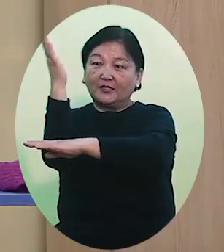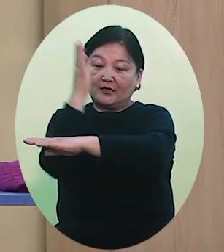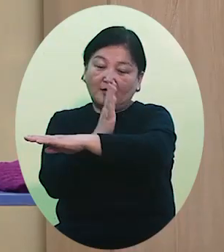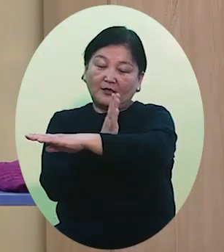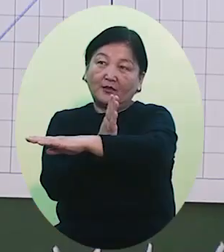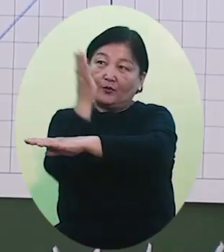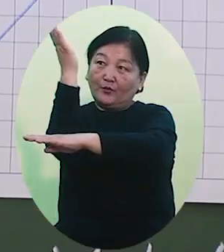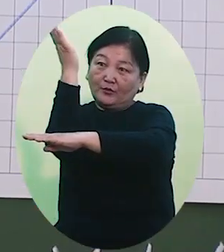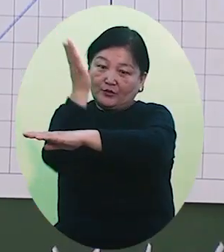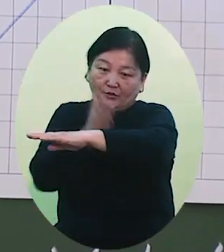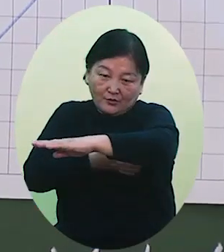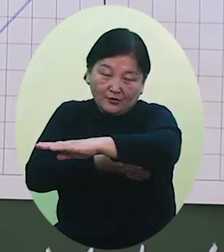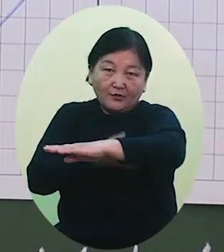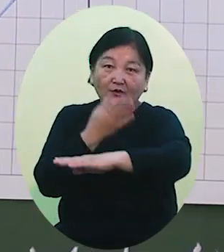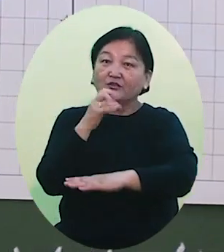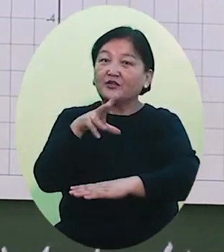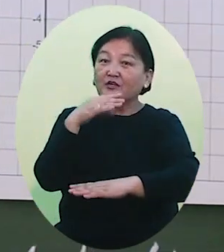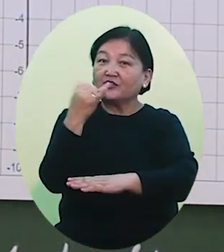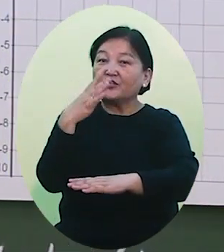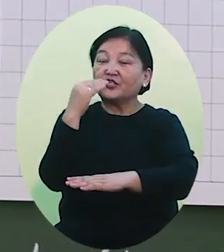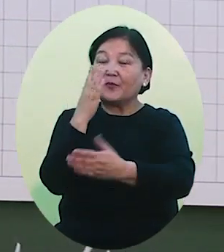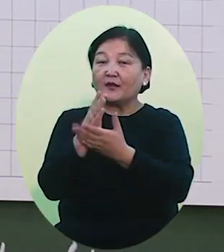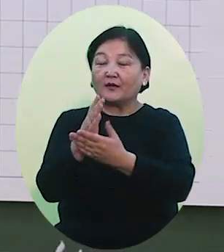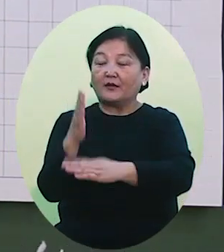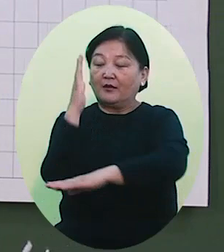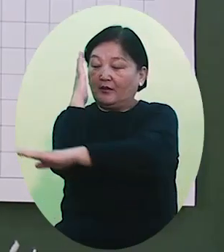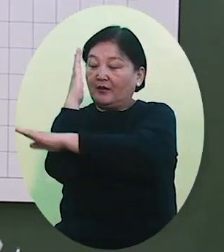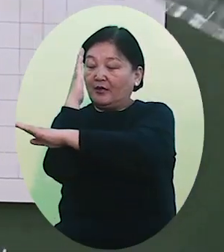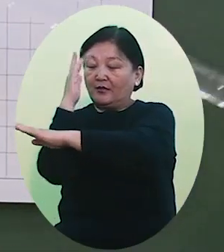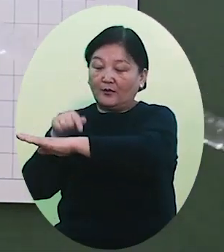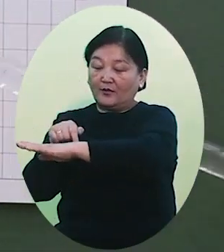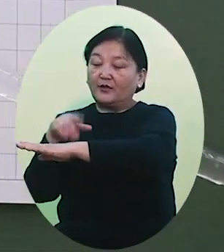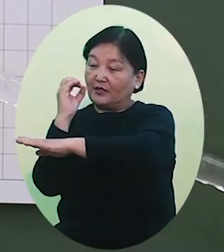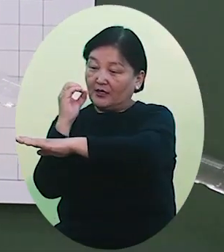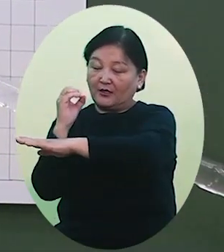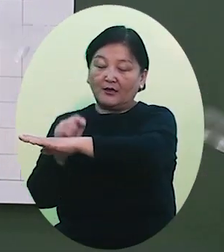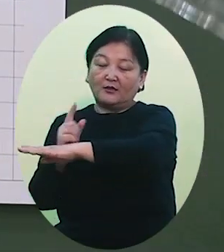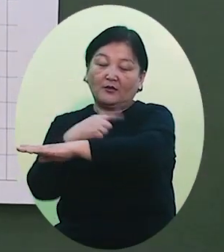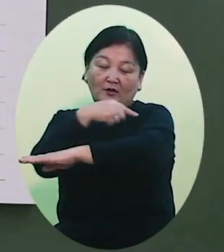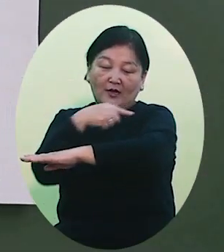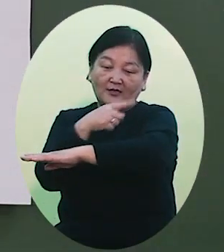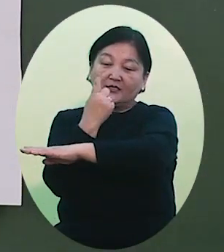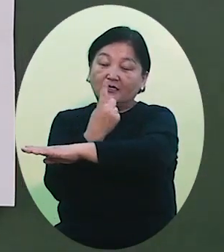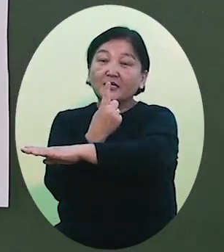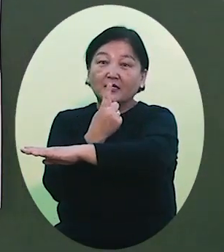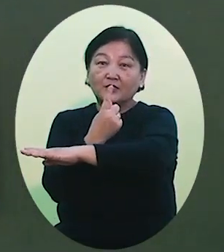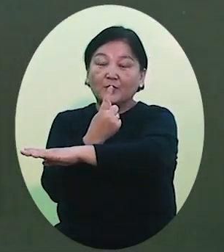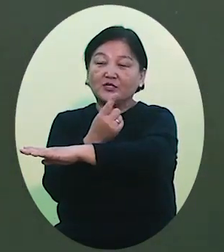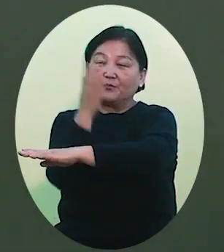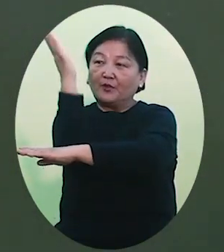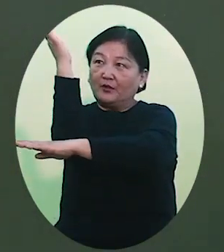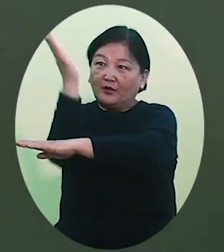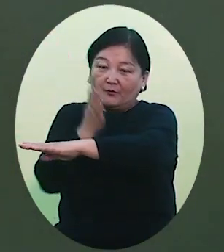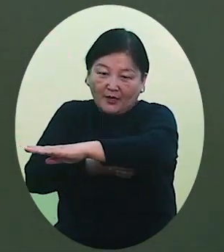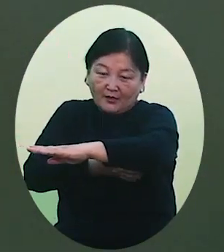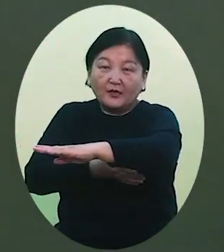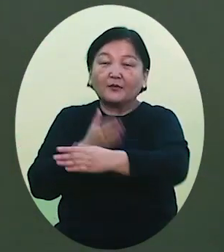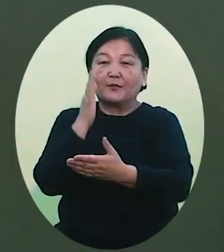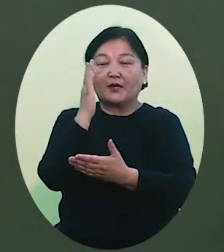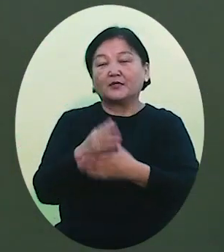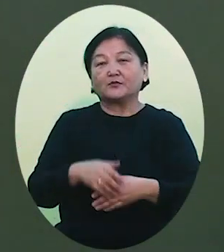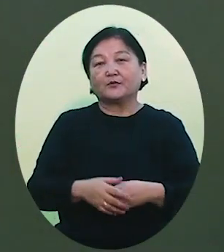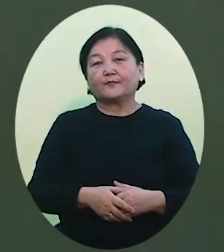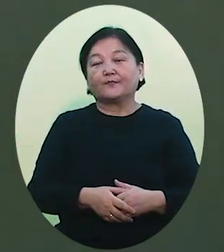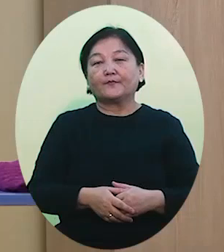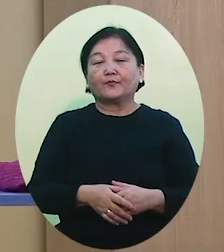байна. За энэ болохоор Y тэнцүү x гэсэн функцийн график нь x Y тэнцүү x дээр нэмэх нь 4